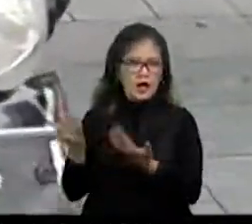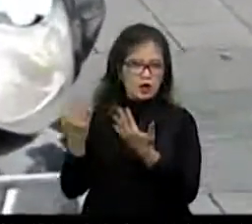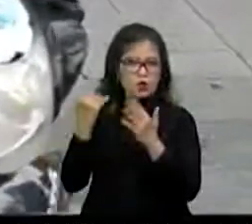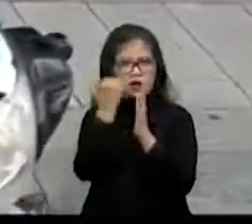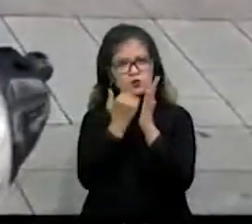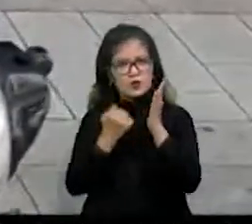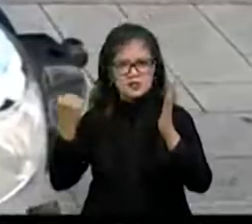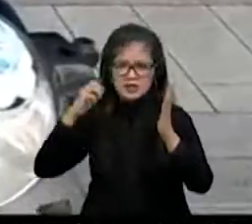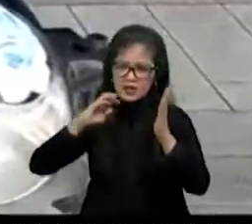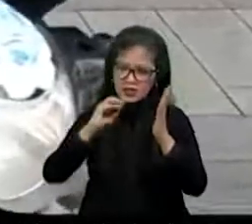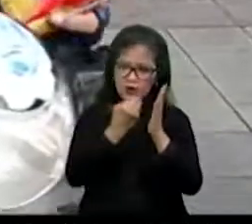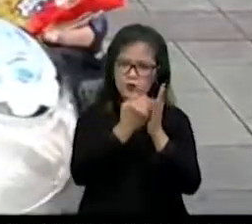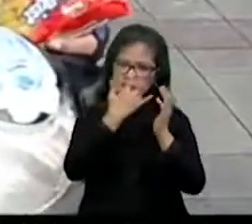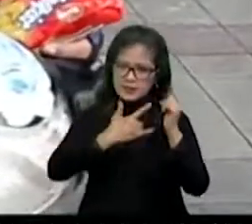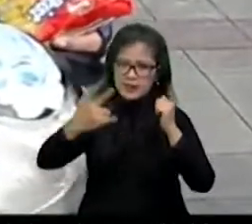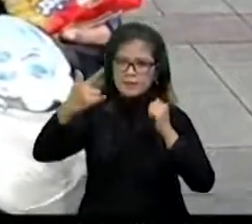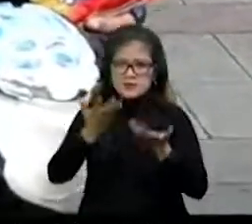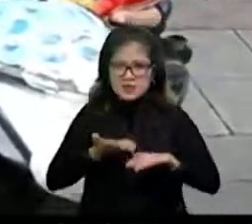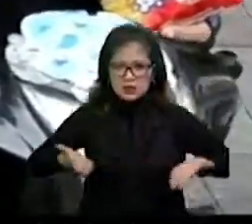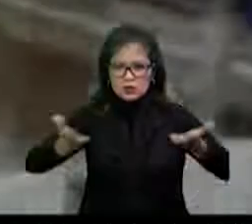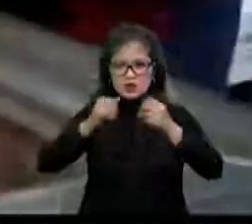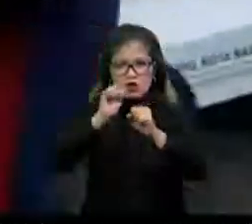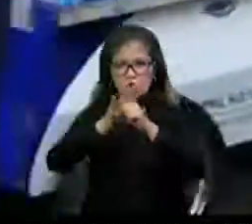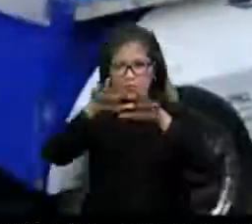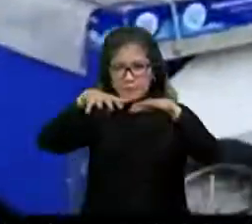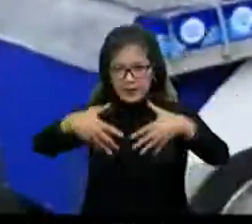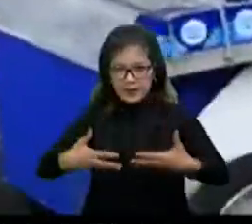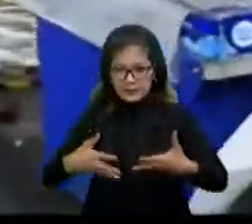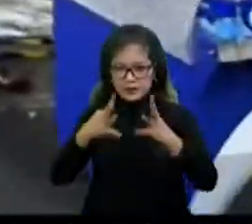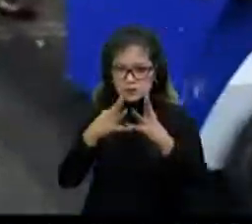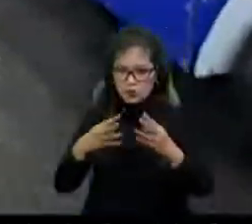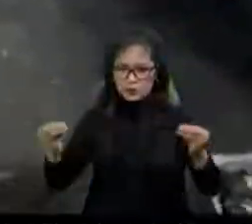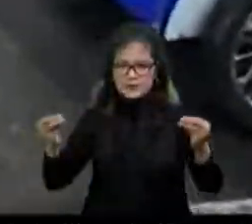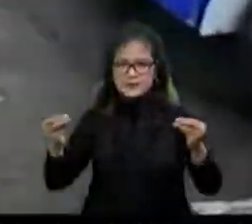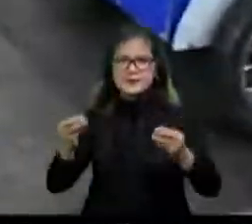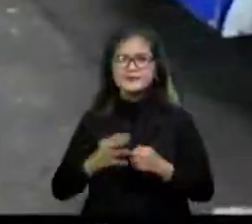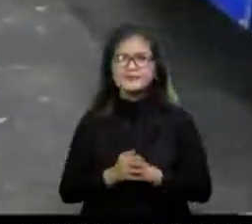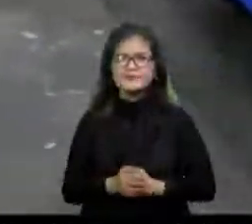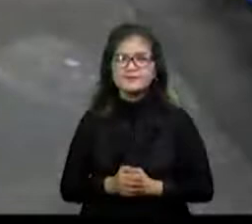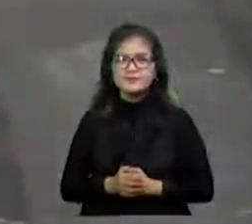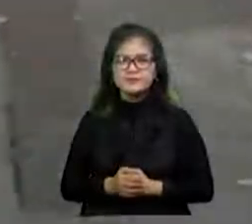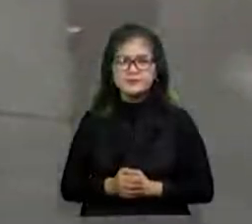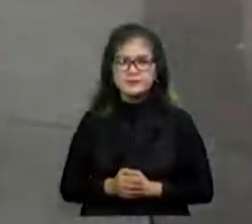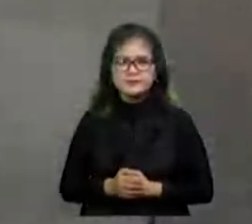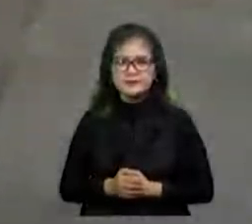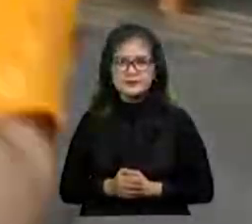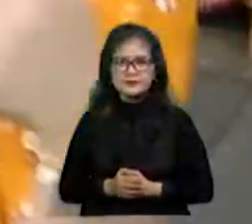protokol kesehatan agar pandemi COVID-19 bisa segera berakhir. Dari Bandung, Jawa Barat, Billy Maulana Fingran melaporkan.